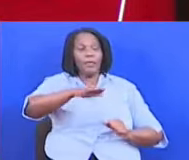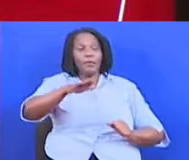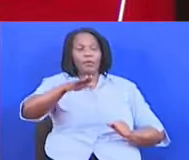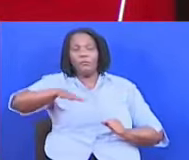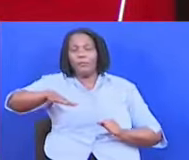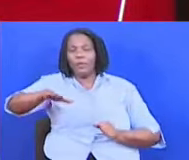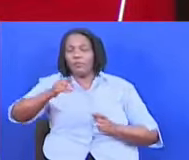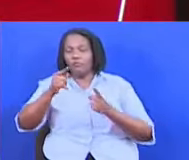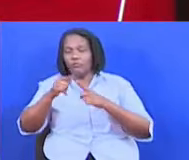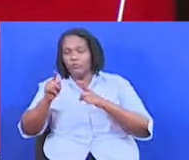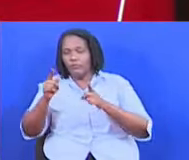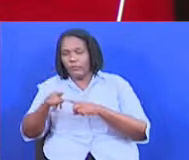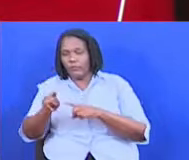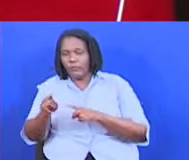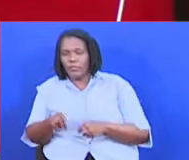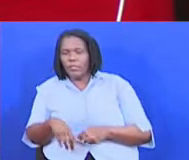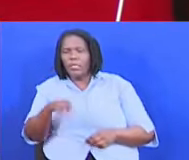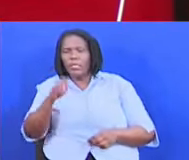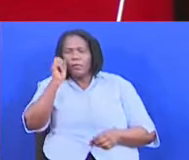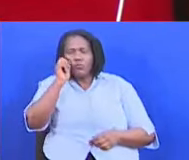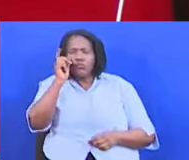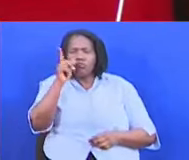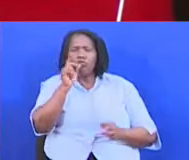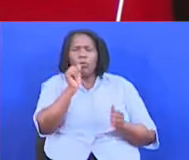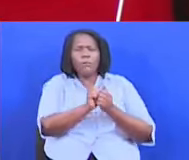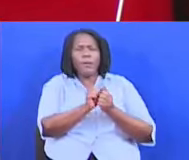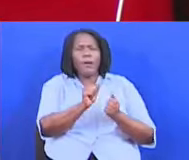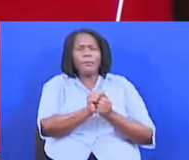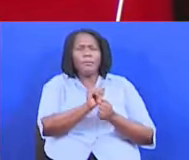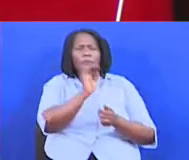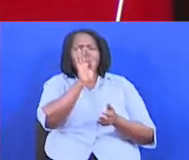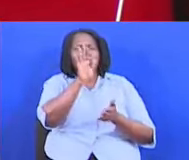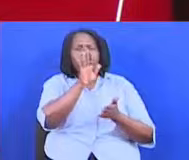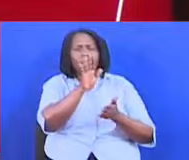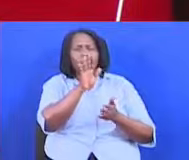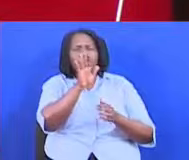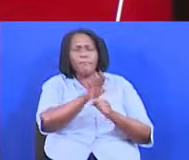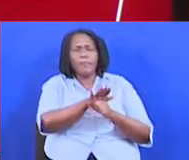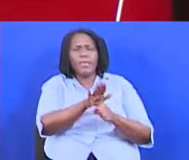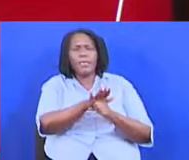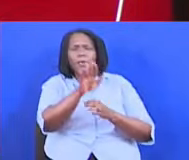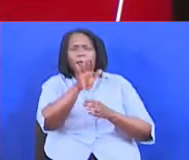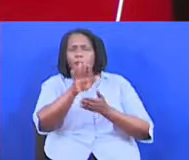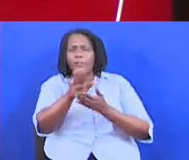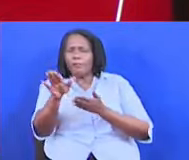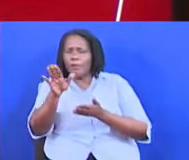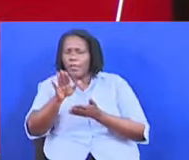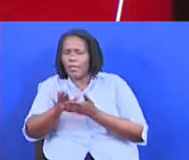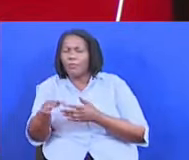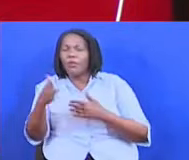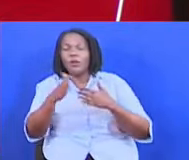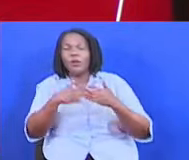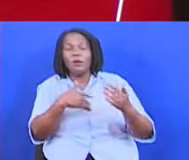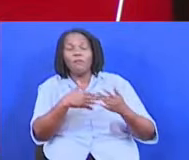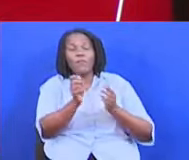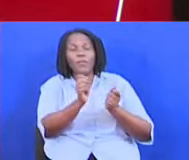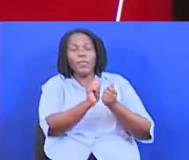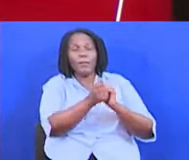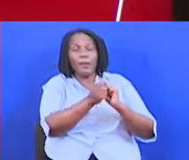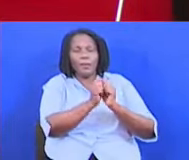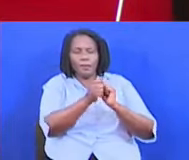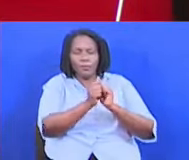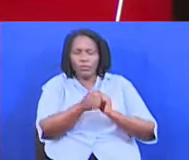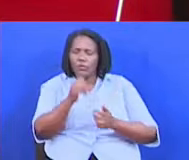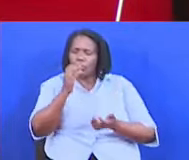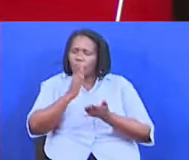anaweza kugundua mambo mengi ambayo yamefanyika ambayo sio sawa na kuyarekebisha. Kwa hiyo